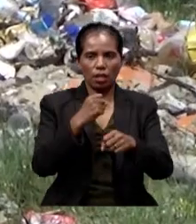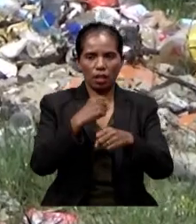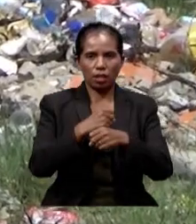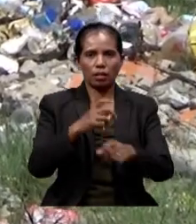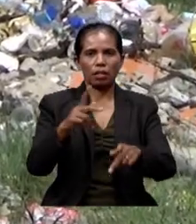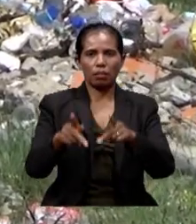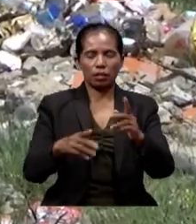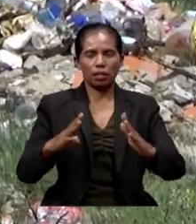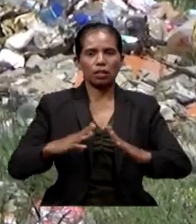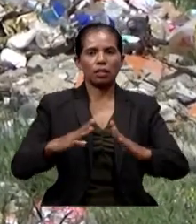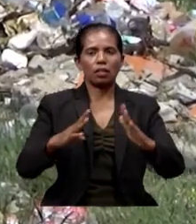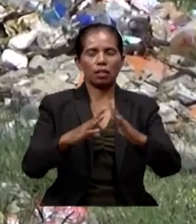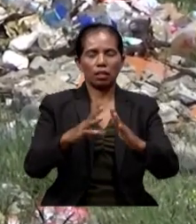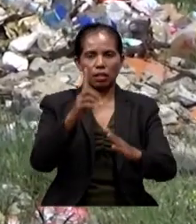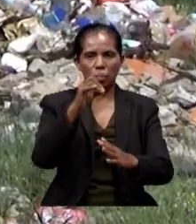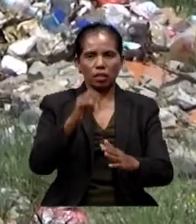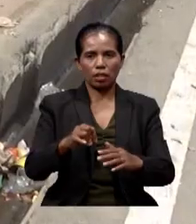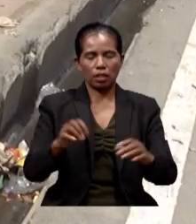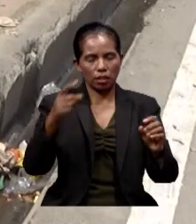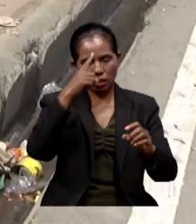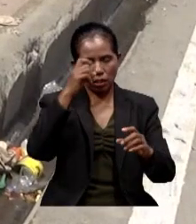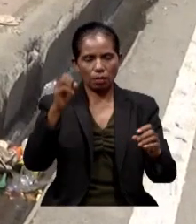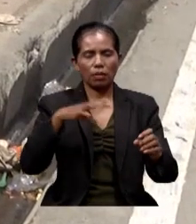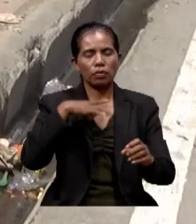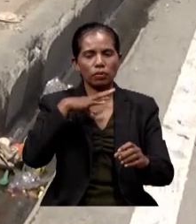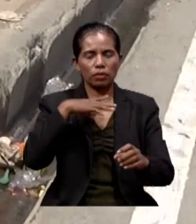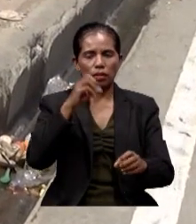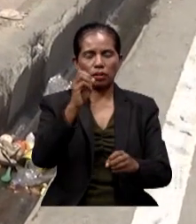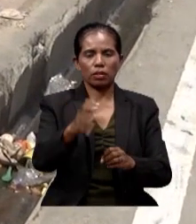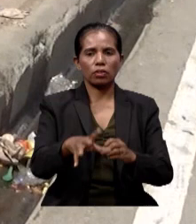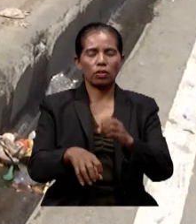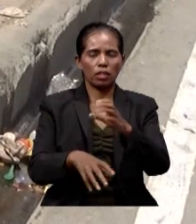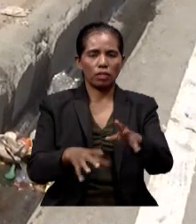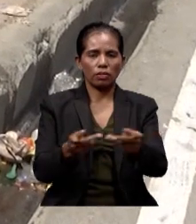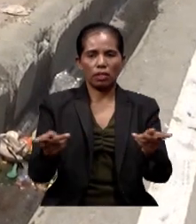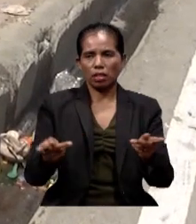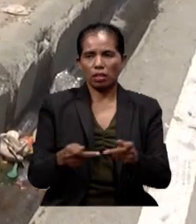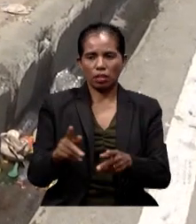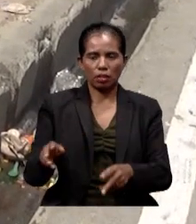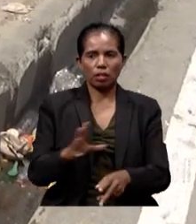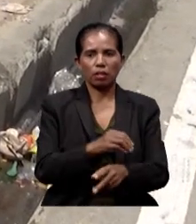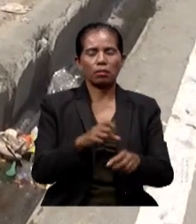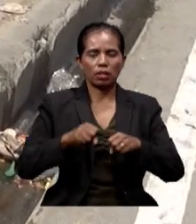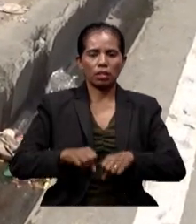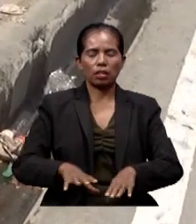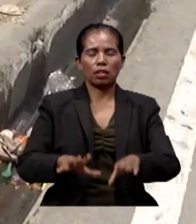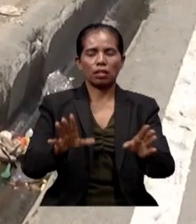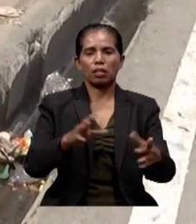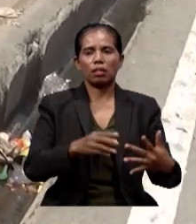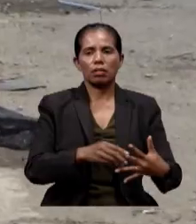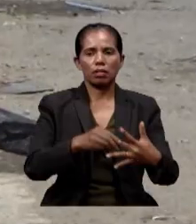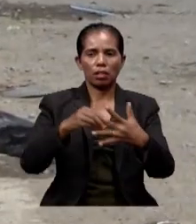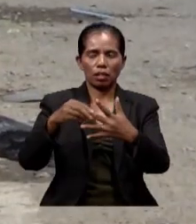e a cidade dili la saudável, tamba lixo neve na clecar e a fatin público, valeta notasi ibon liu-liu